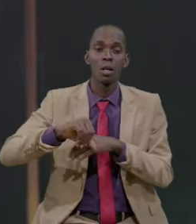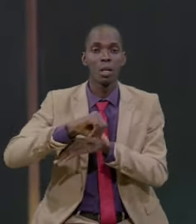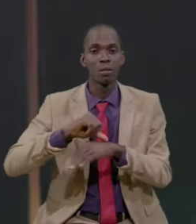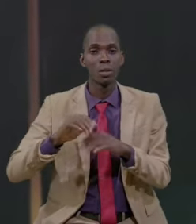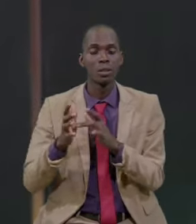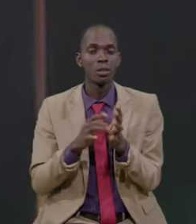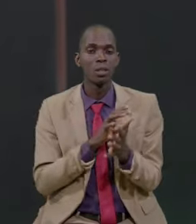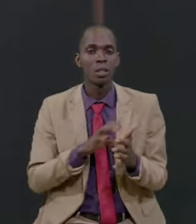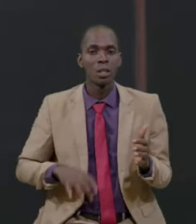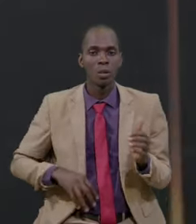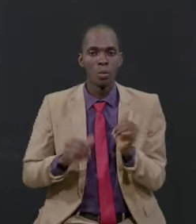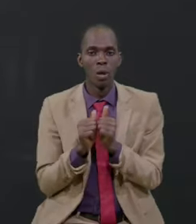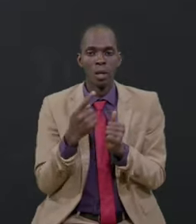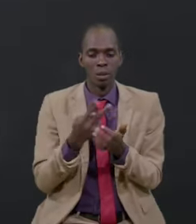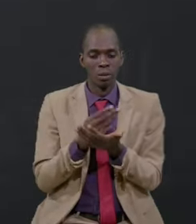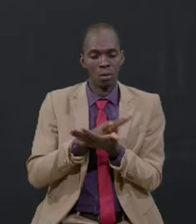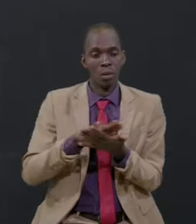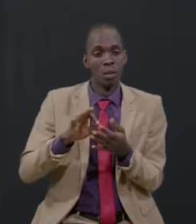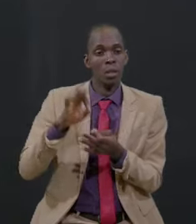du Saint-Esprit et de force.